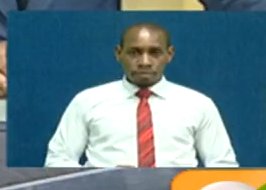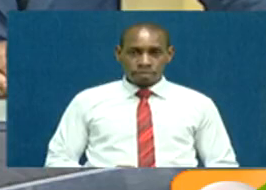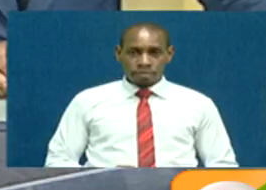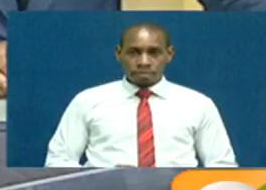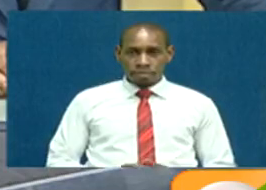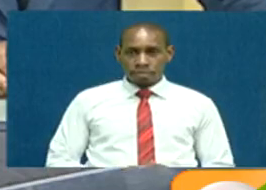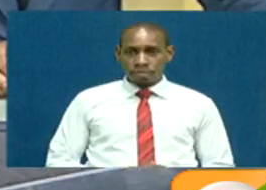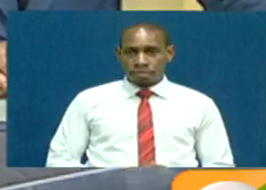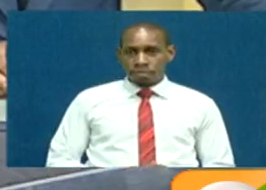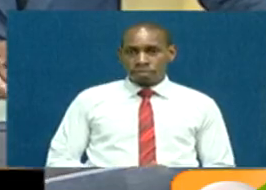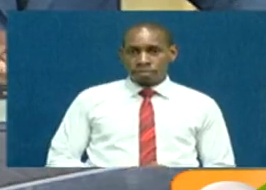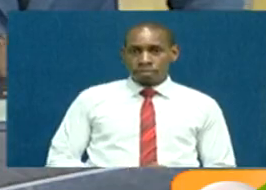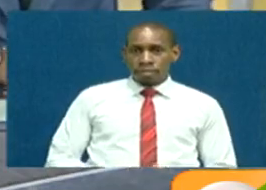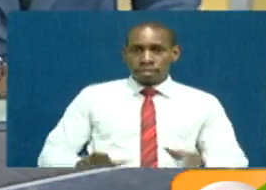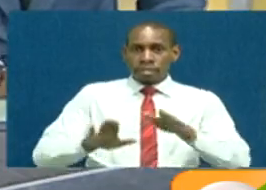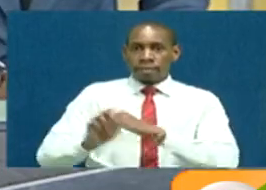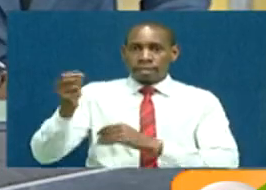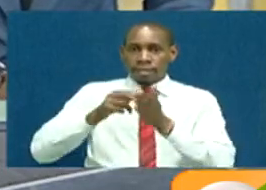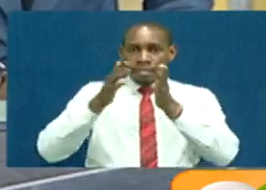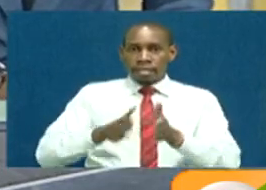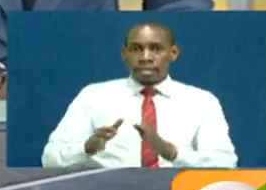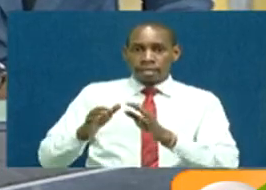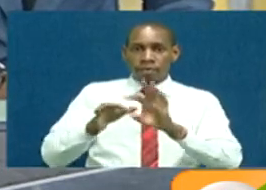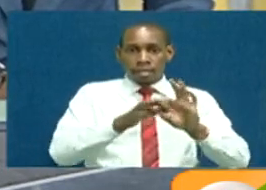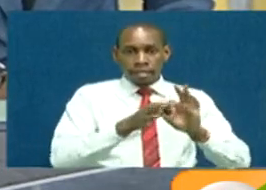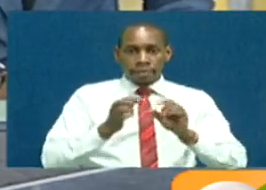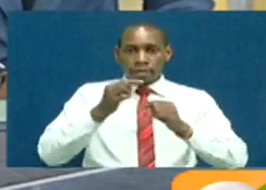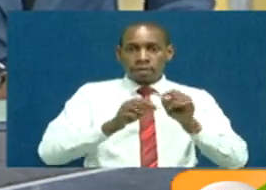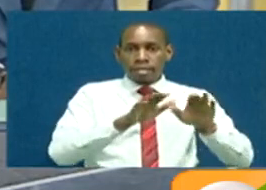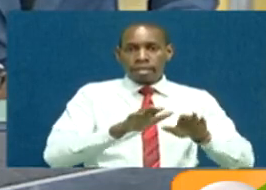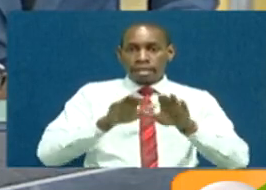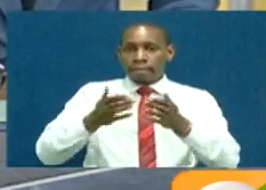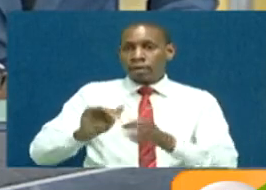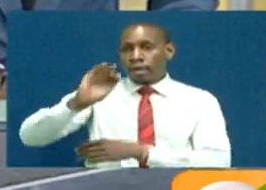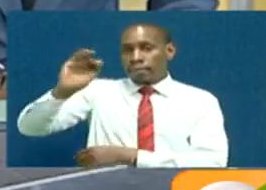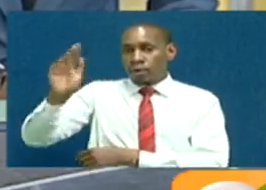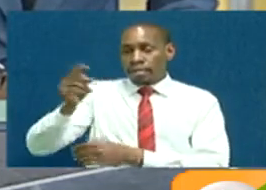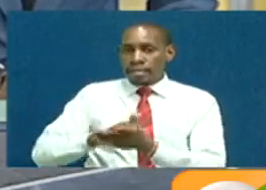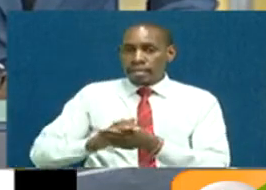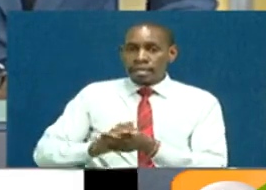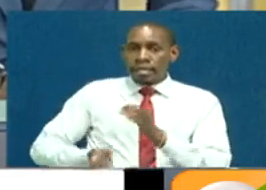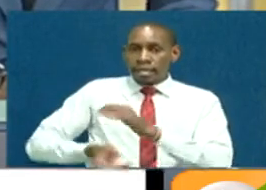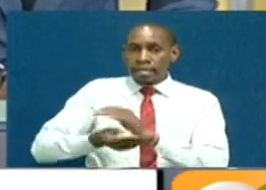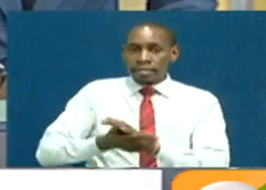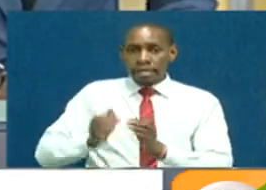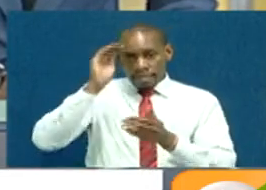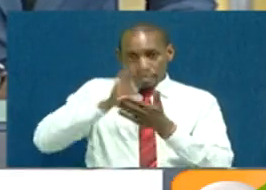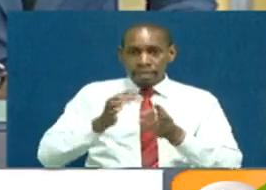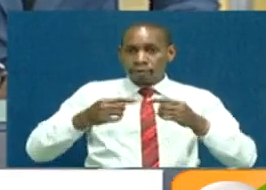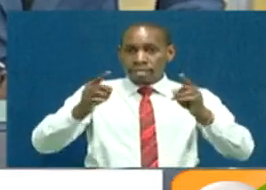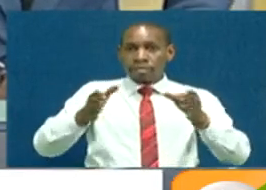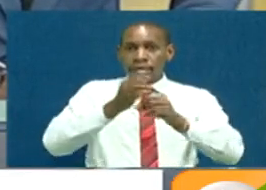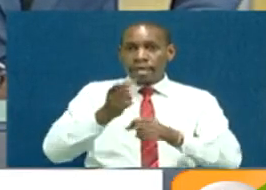Mgombea mwenza wa Raila Odinga kwenye muungano wa Azimio ameendelea na kampeni Mlima Kenya, akielezea imani ya ushindi wa muungano